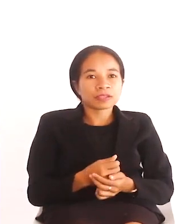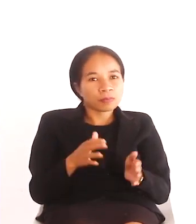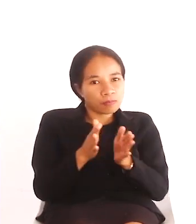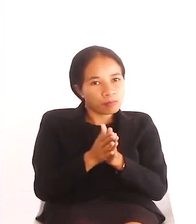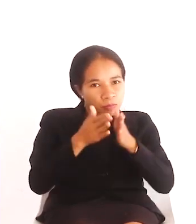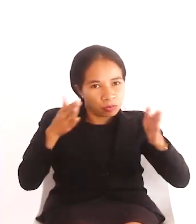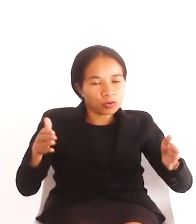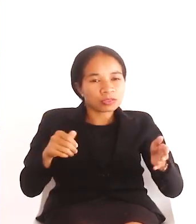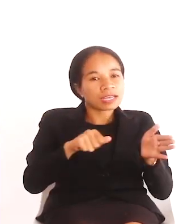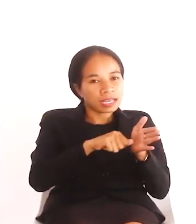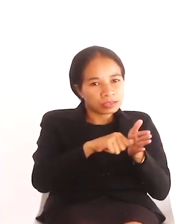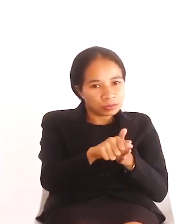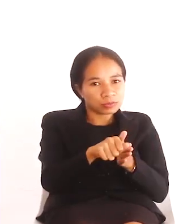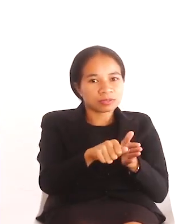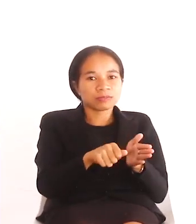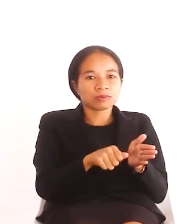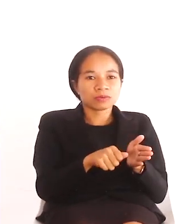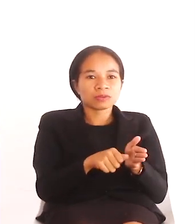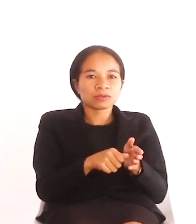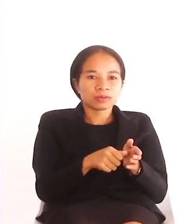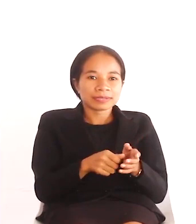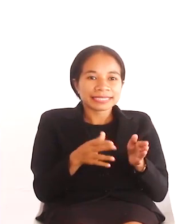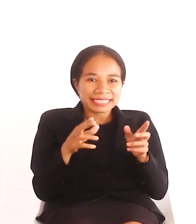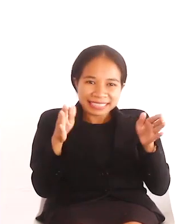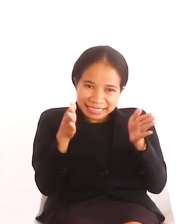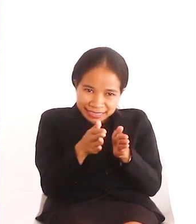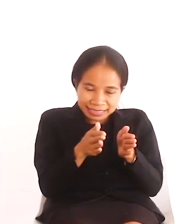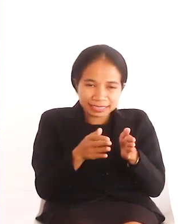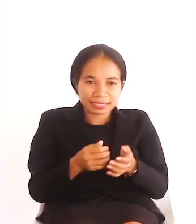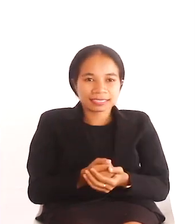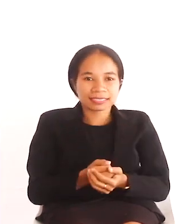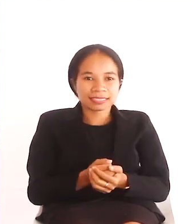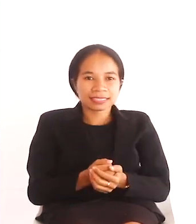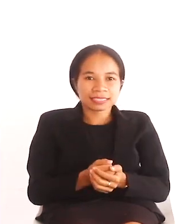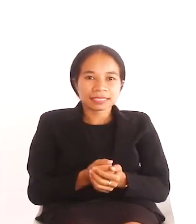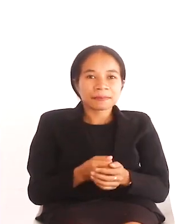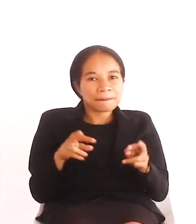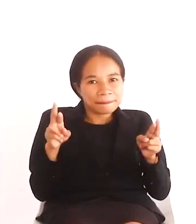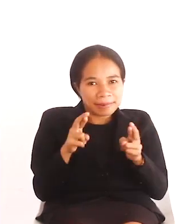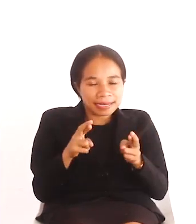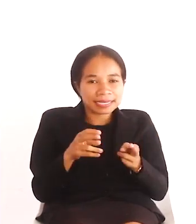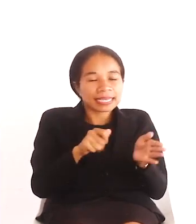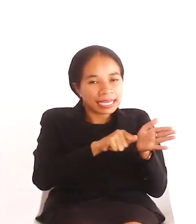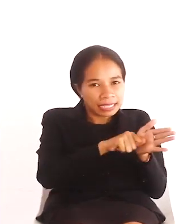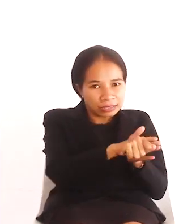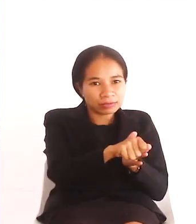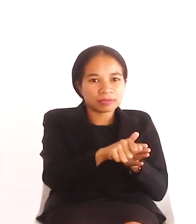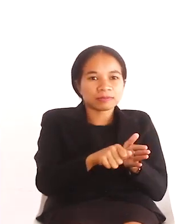Bot ni antonimo? Losh, kik. Malirin ni antonimo?